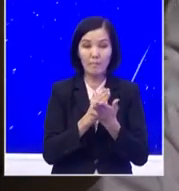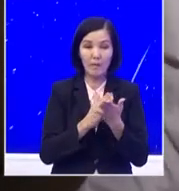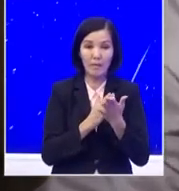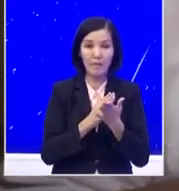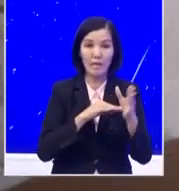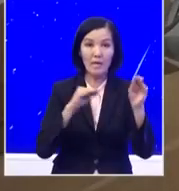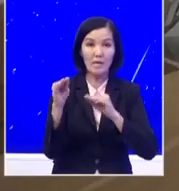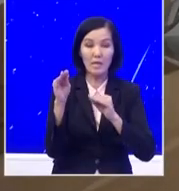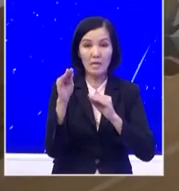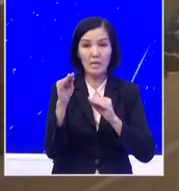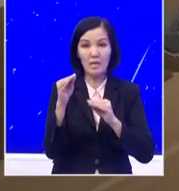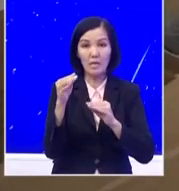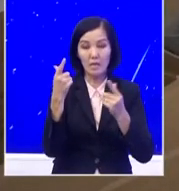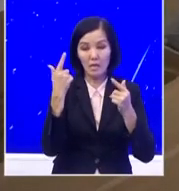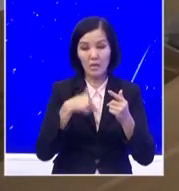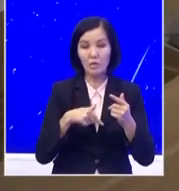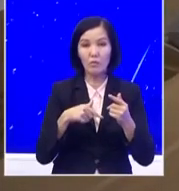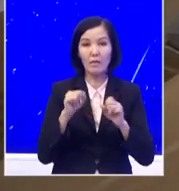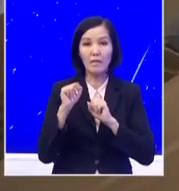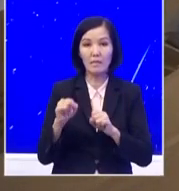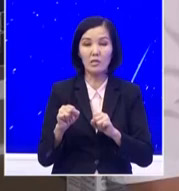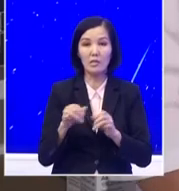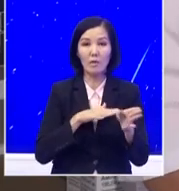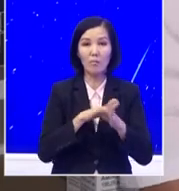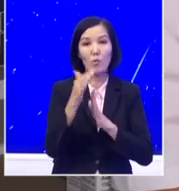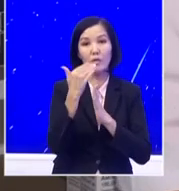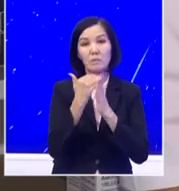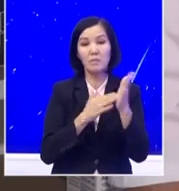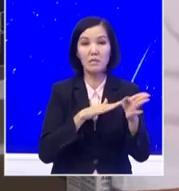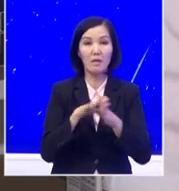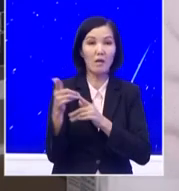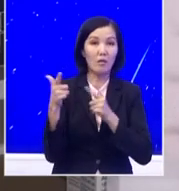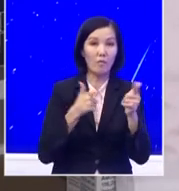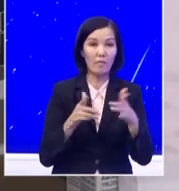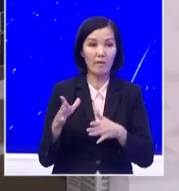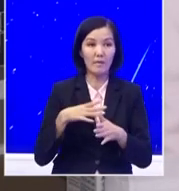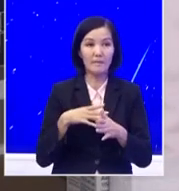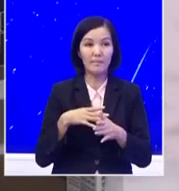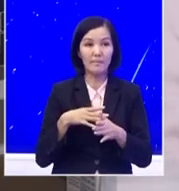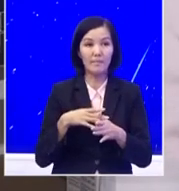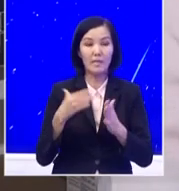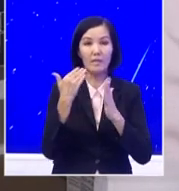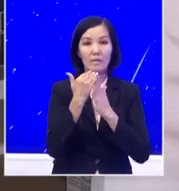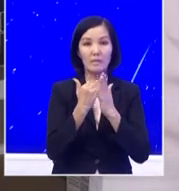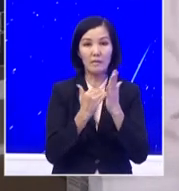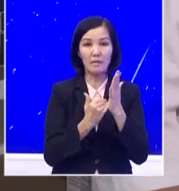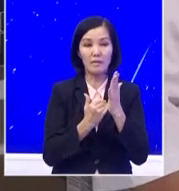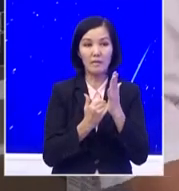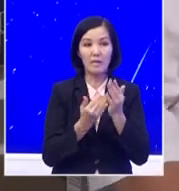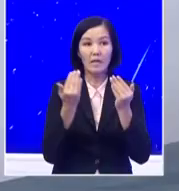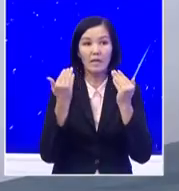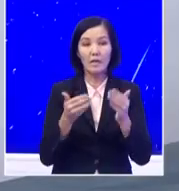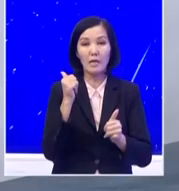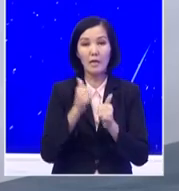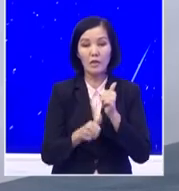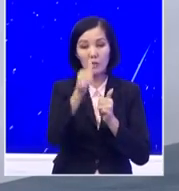средствами индивидуальной защиты, и полный список лекарственных препаратов. Согласно графику, поступление медикаментов идет через СК-фармацию. То есть каждый